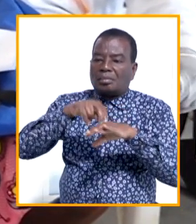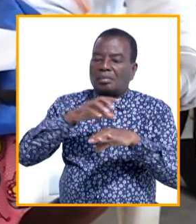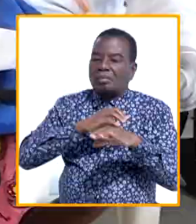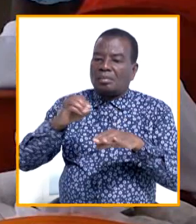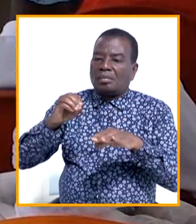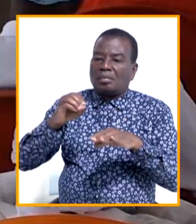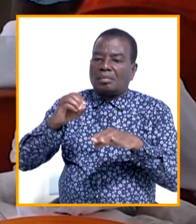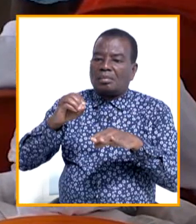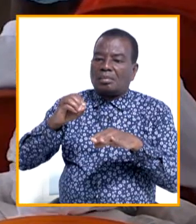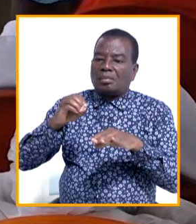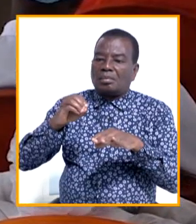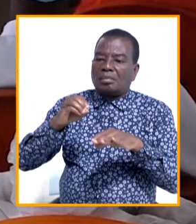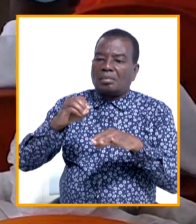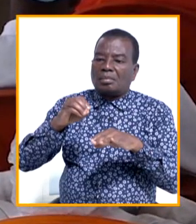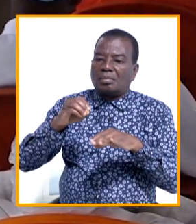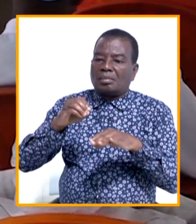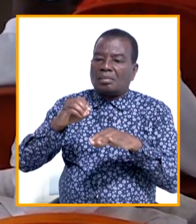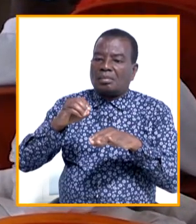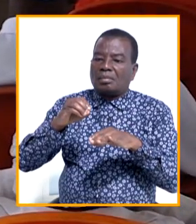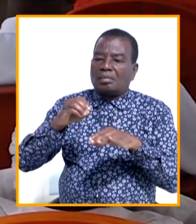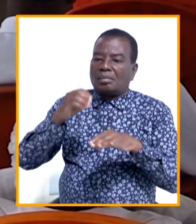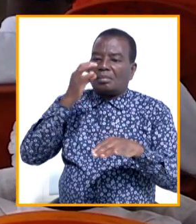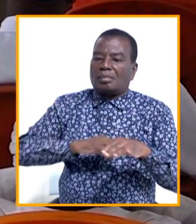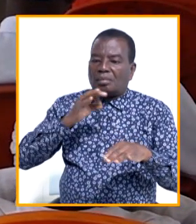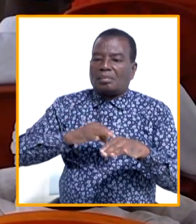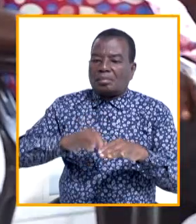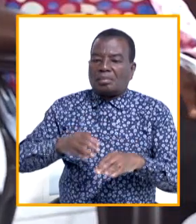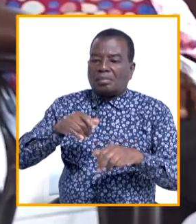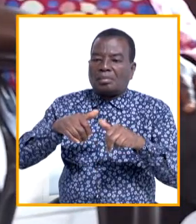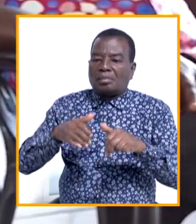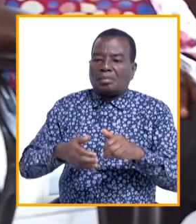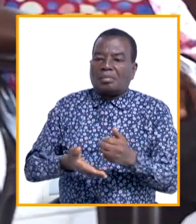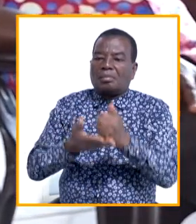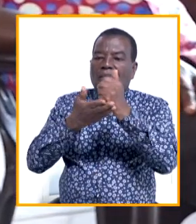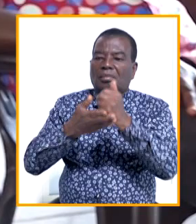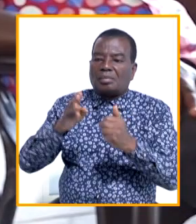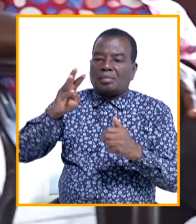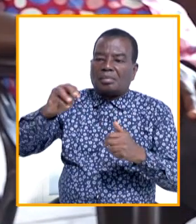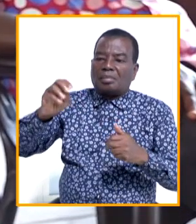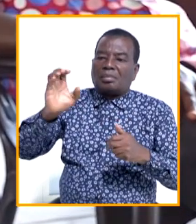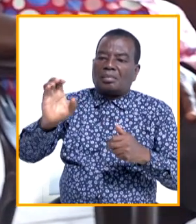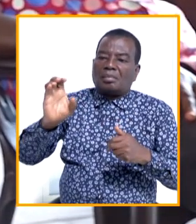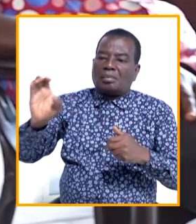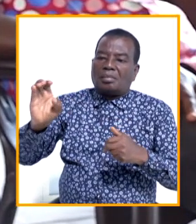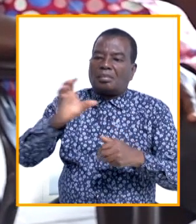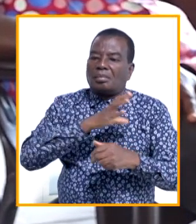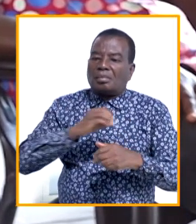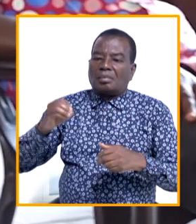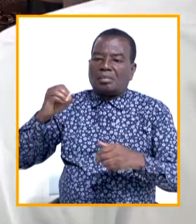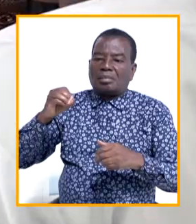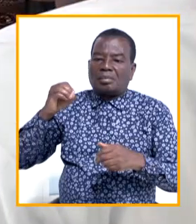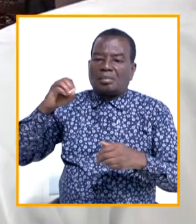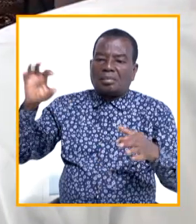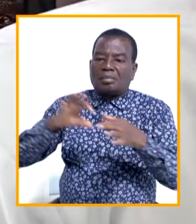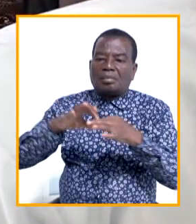MCA Millenium Challenge à compre Côte d'Ivoire bénéficie de l'appui financier du MCC Millenium Challenge Corporation